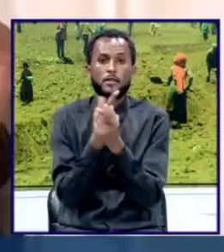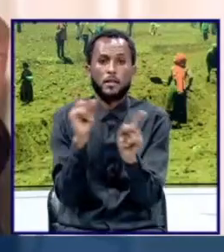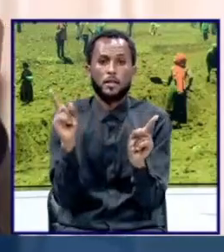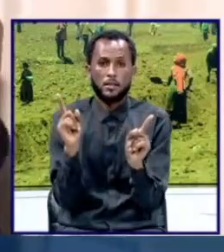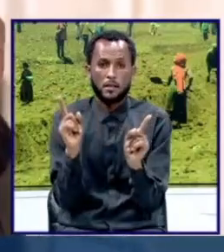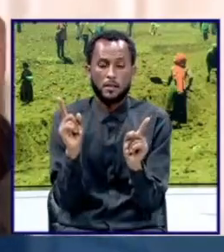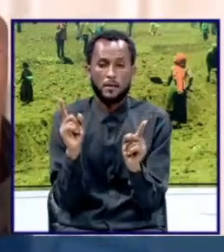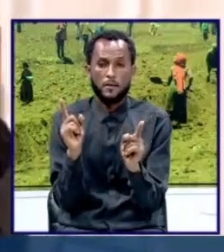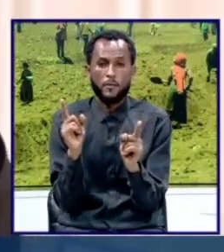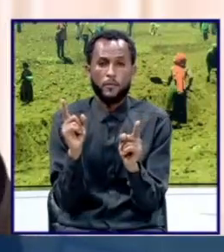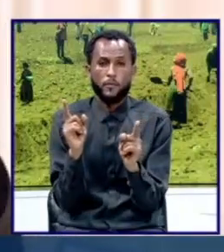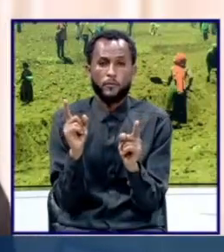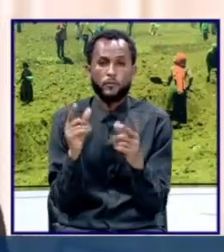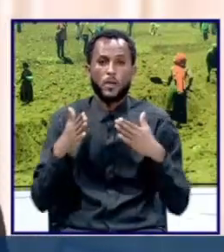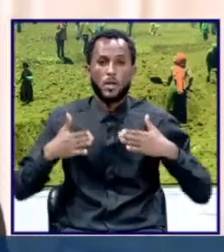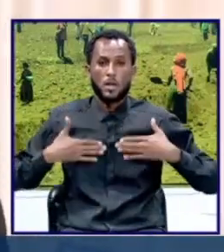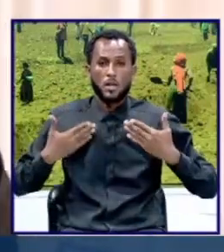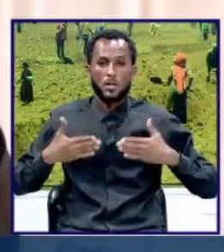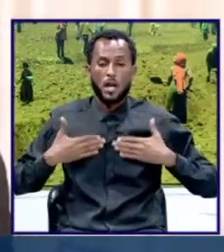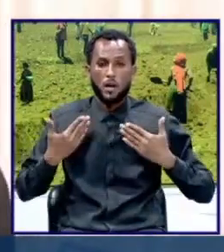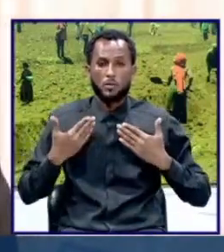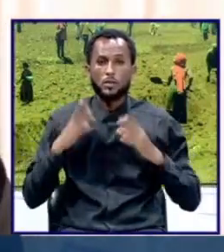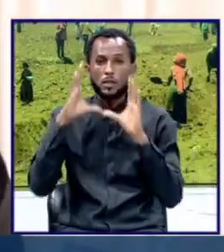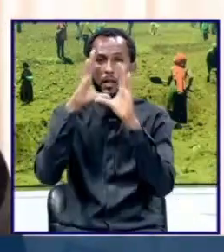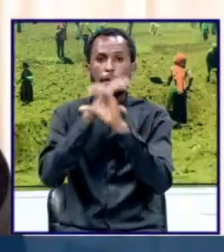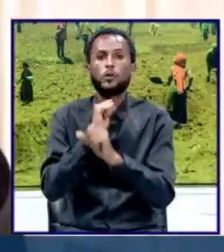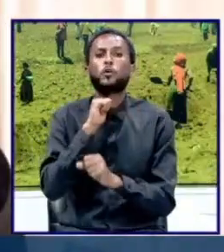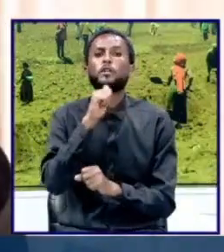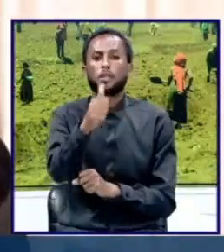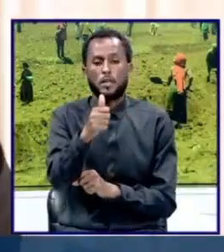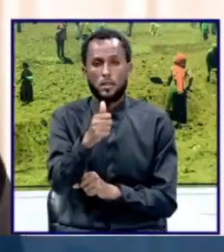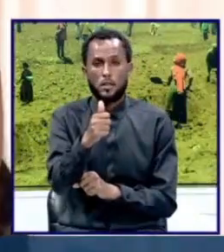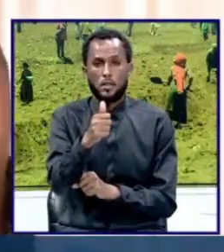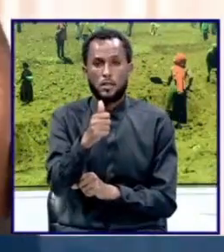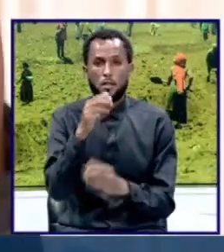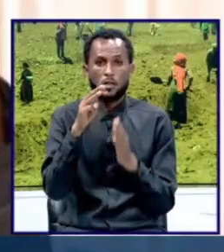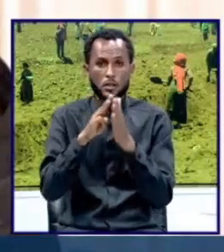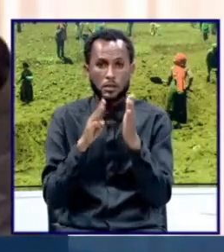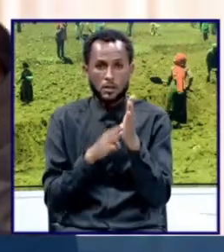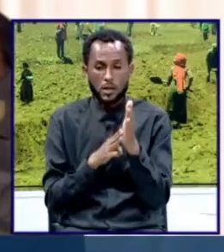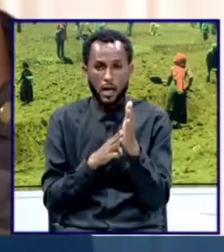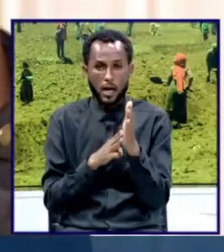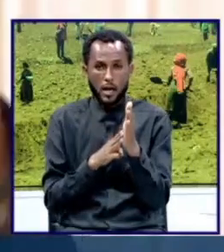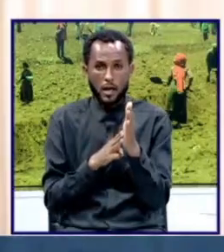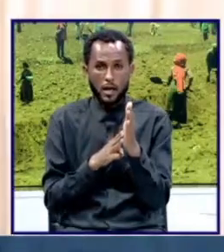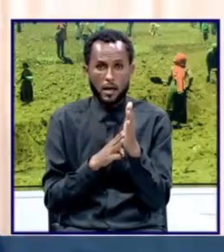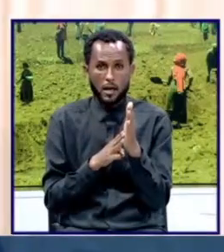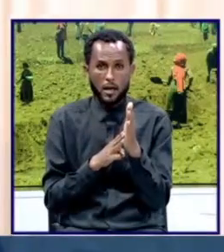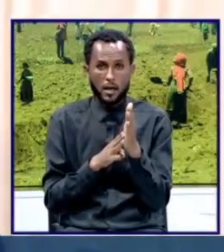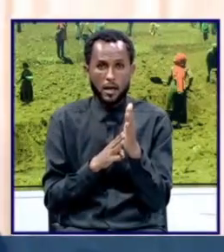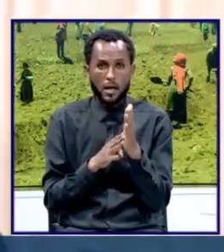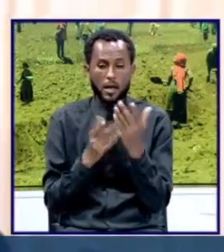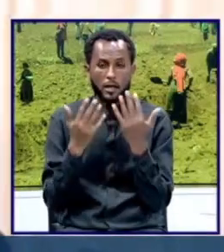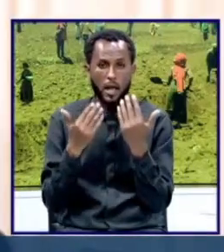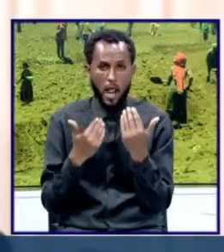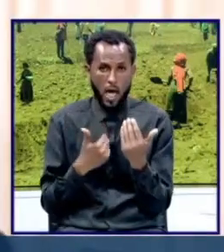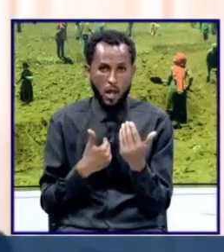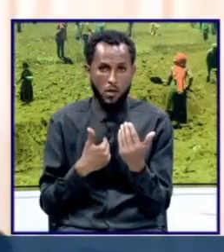ናፅነትን ታሕጓስን ፈንጠዝያ ከይተወደአ እቲ ስርዓት ኣብ ንእድ ሕፅነቱ እናሃለዎ